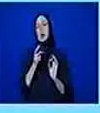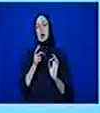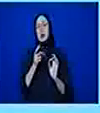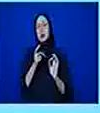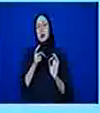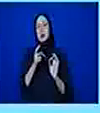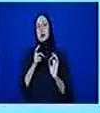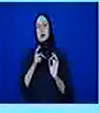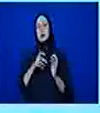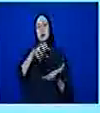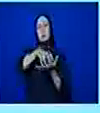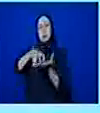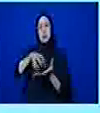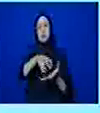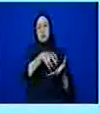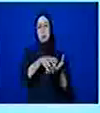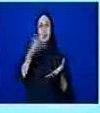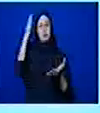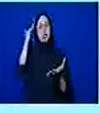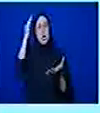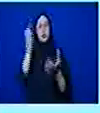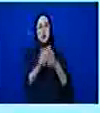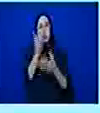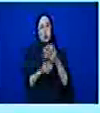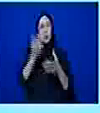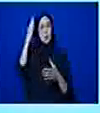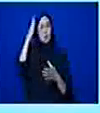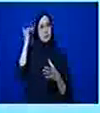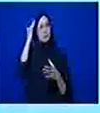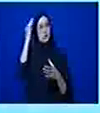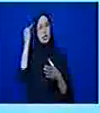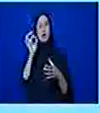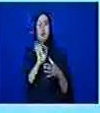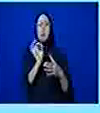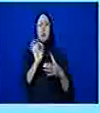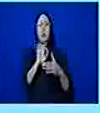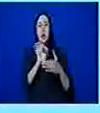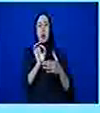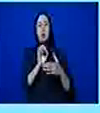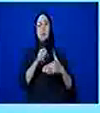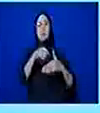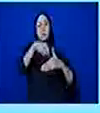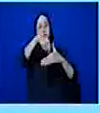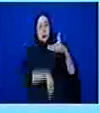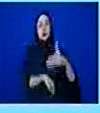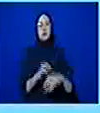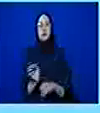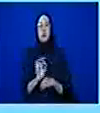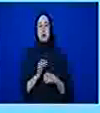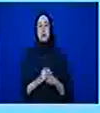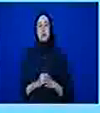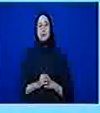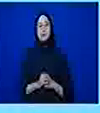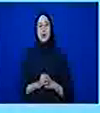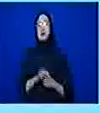ladang-ladang minyak kita yang belum tereksplorasi dengan baik di dalam laut kita. Oleh